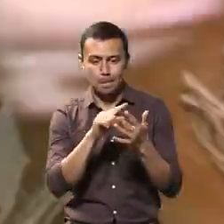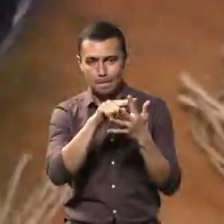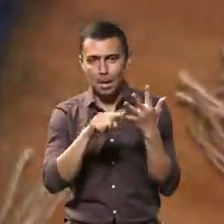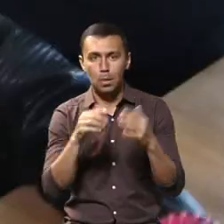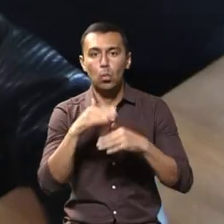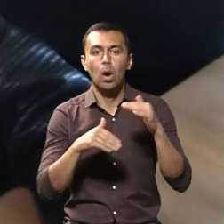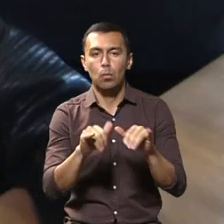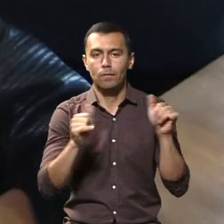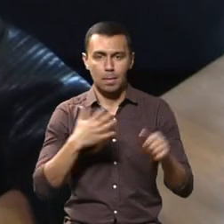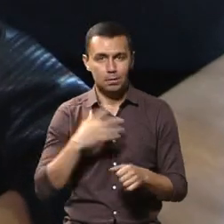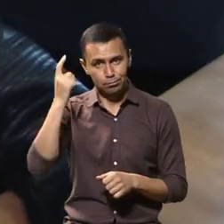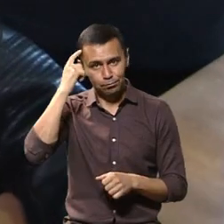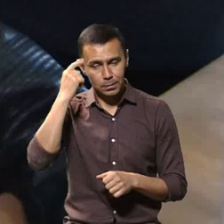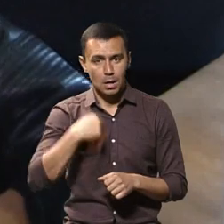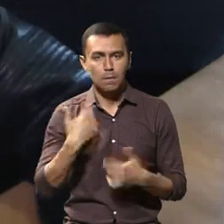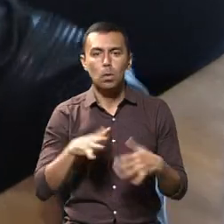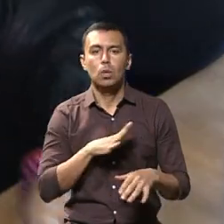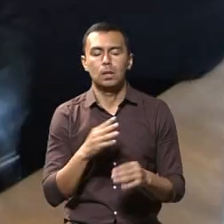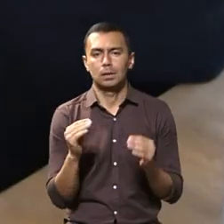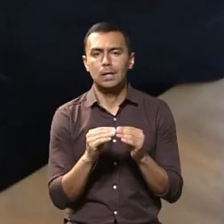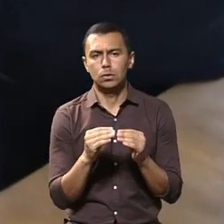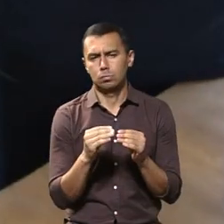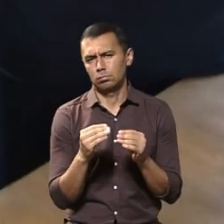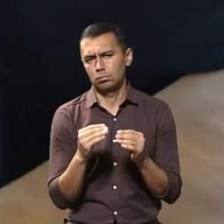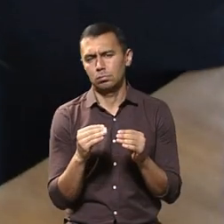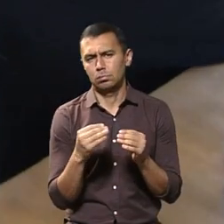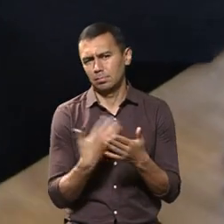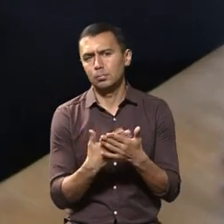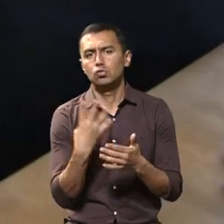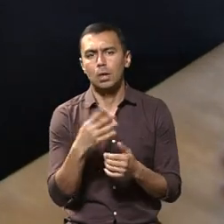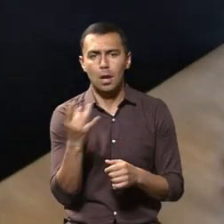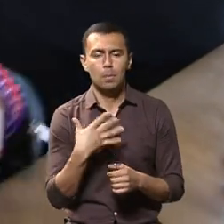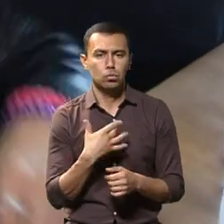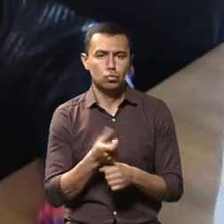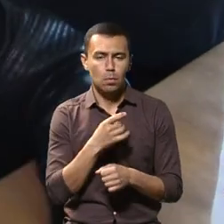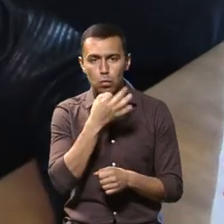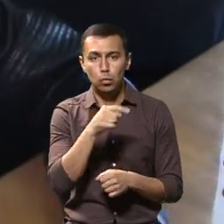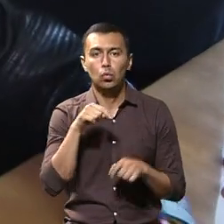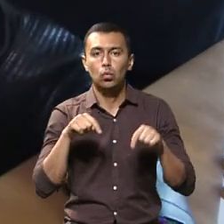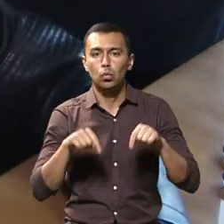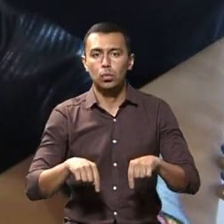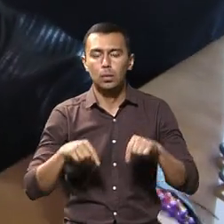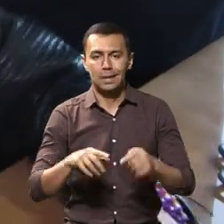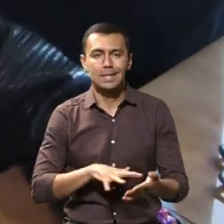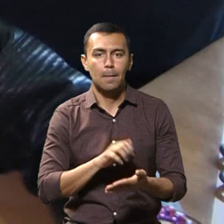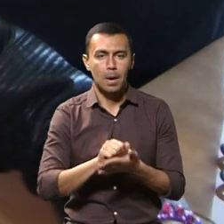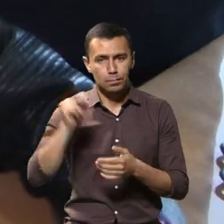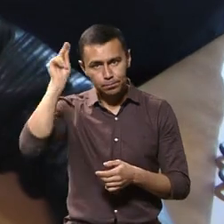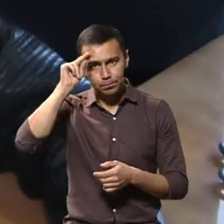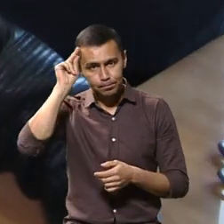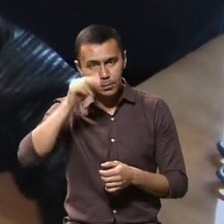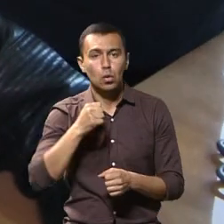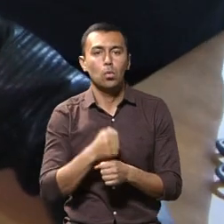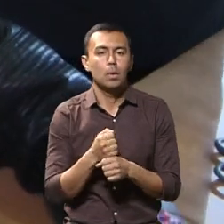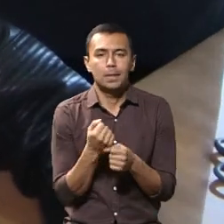розвиваємо наш мозок. Тут я вже була десь 4 рази. Мені дуже подобається тут займатися чимось,